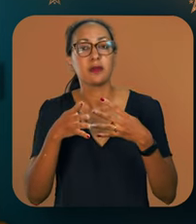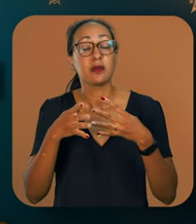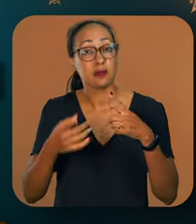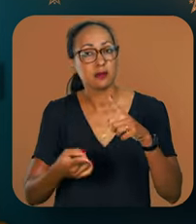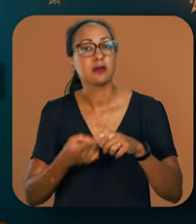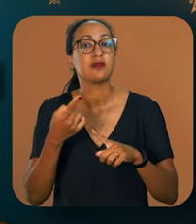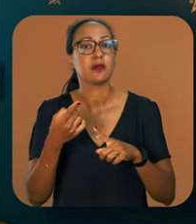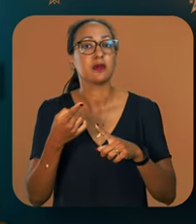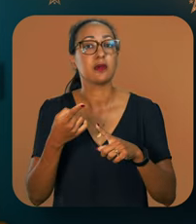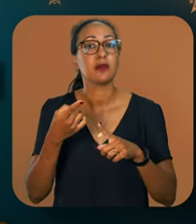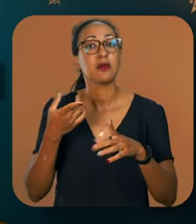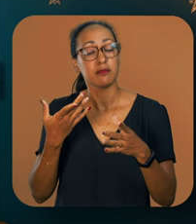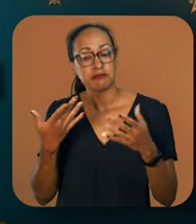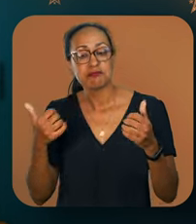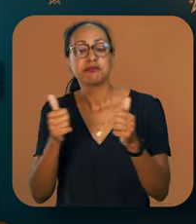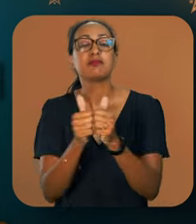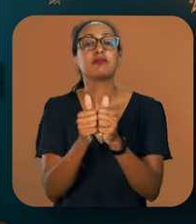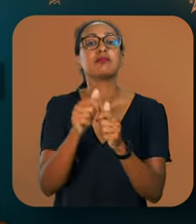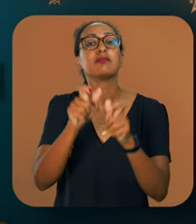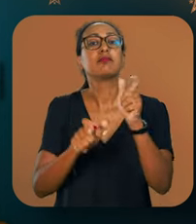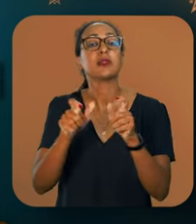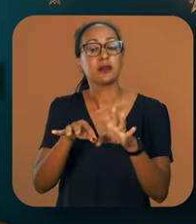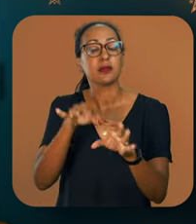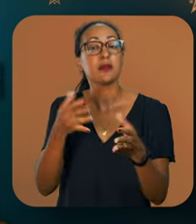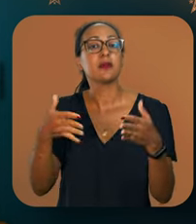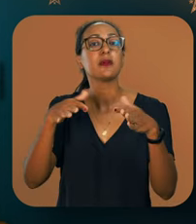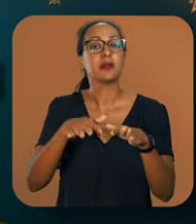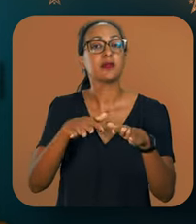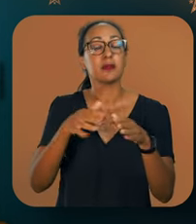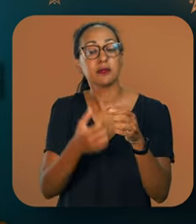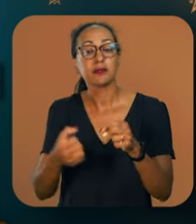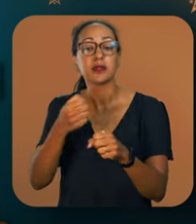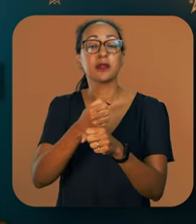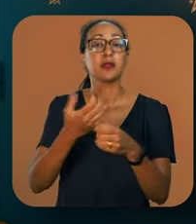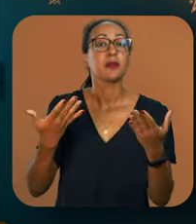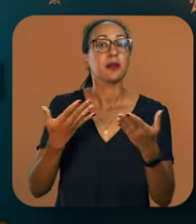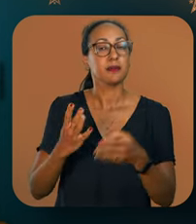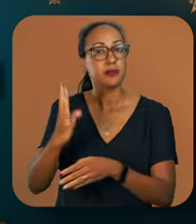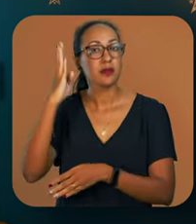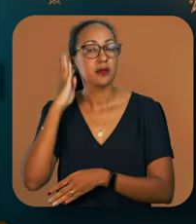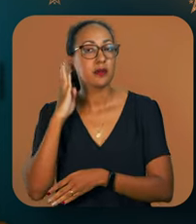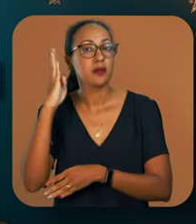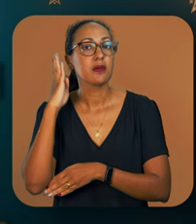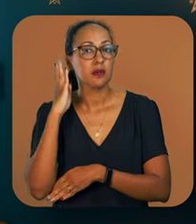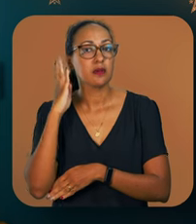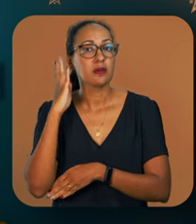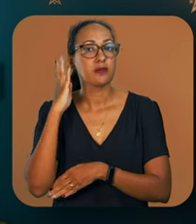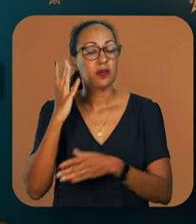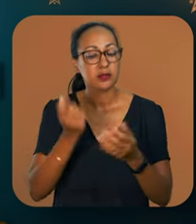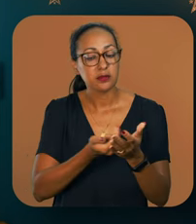mettre en place avec nos élus de l'Assemblée un cycle de conférence et poursuivre nos réunions